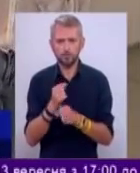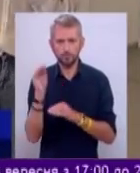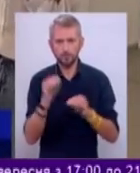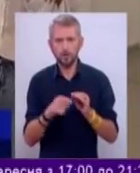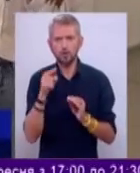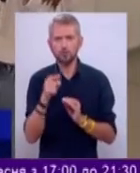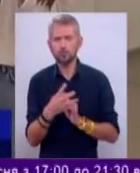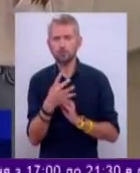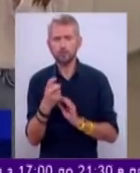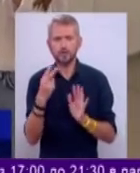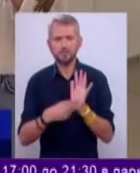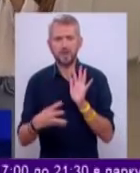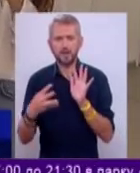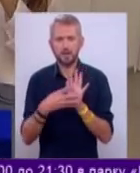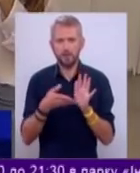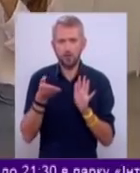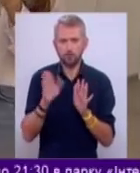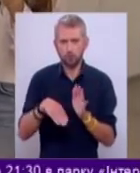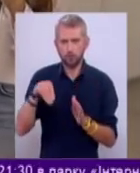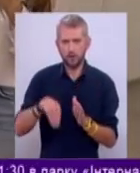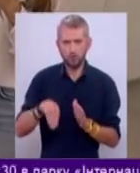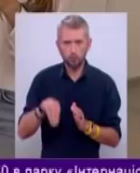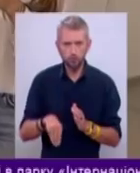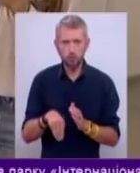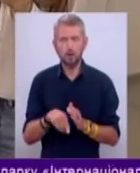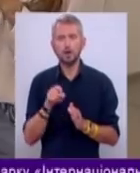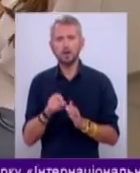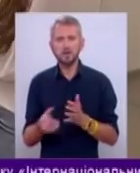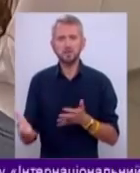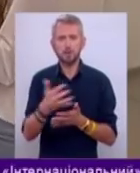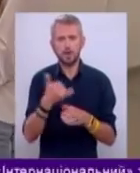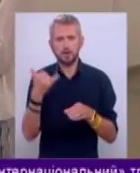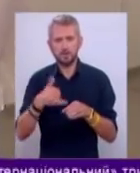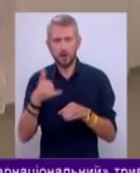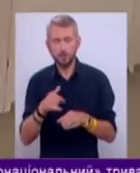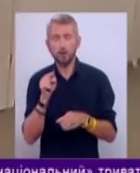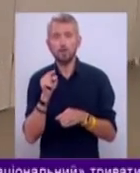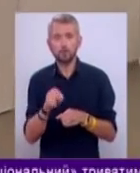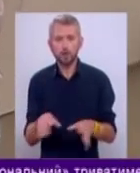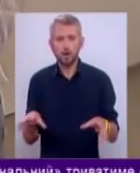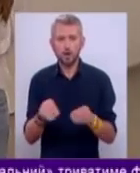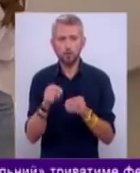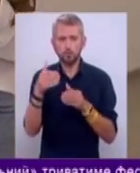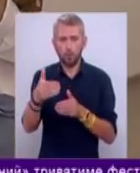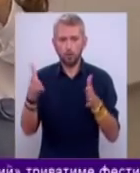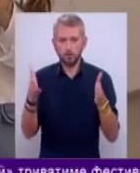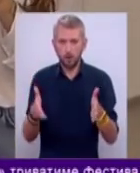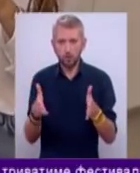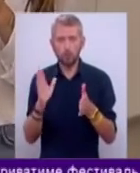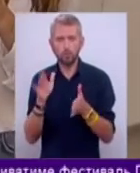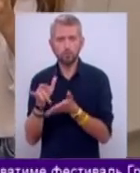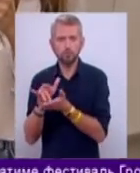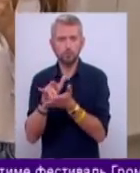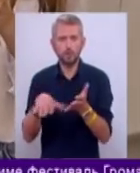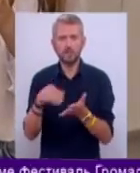заглушок. Їх збирали на одній із мереж заправок в рамках акції «Здай заглушку, збережи життя». Воно разом з цим контейнером будуть мандрувати по всіх